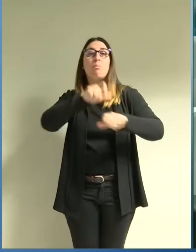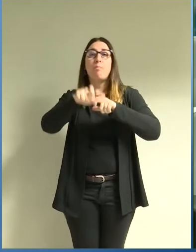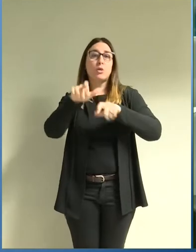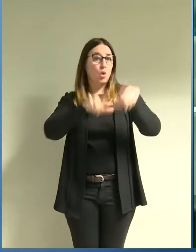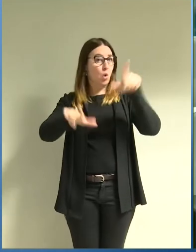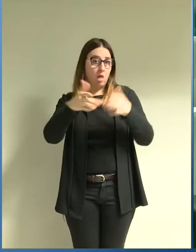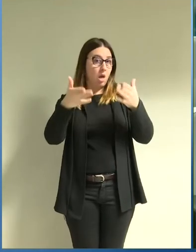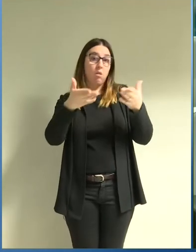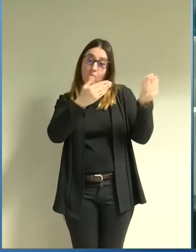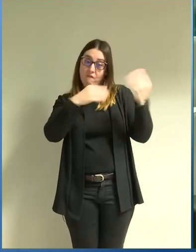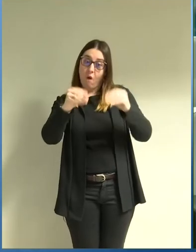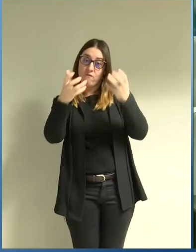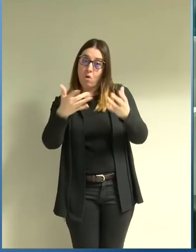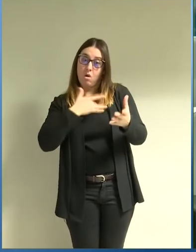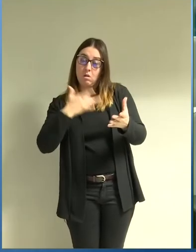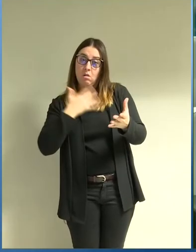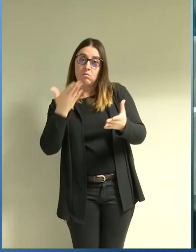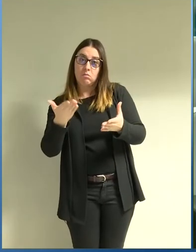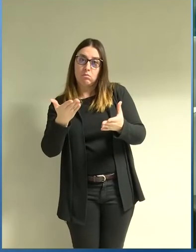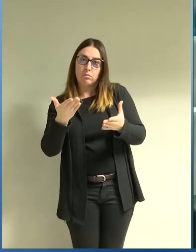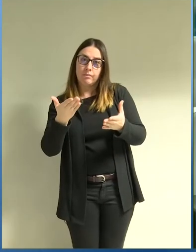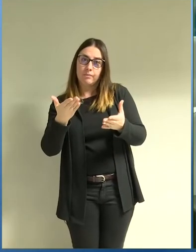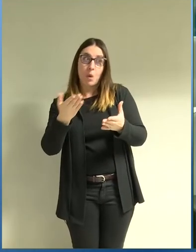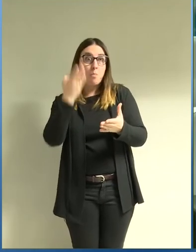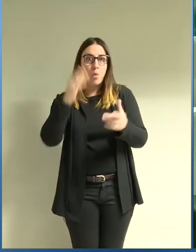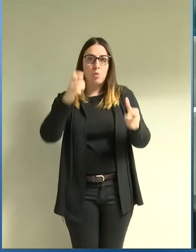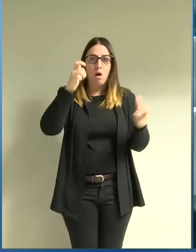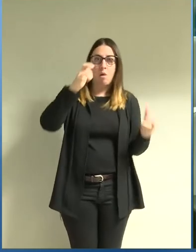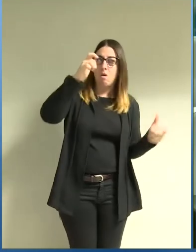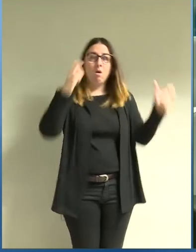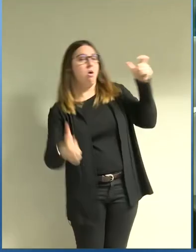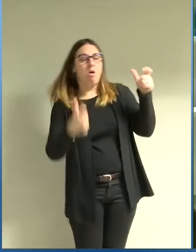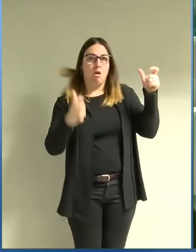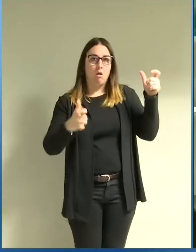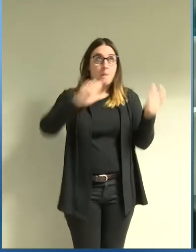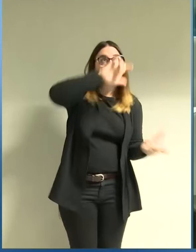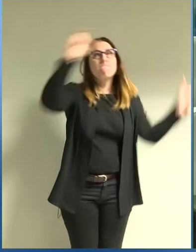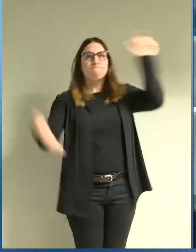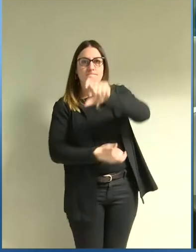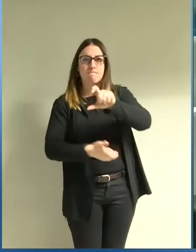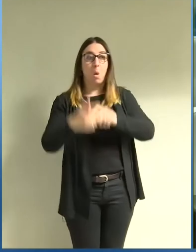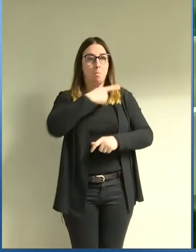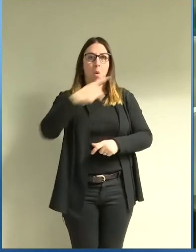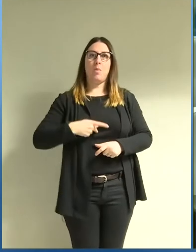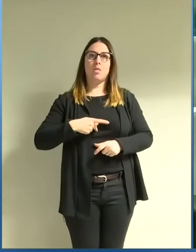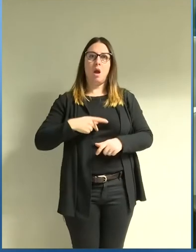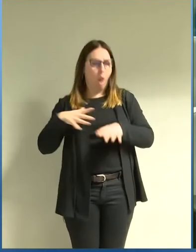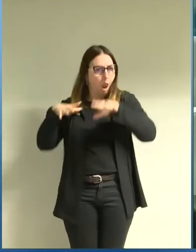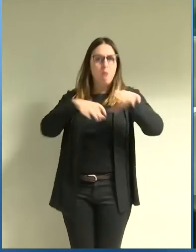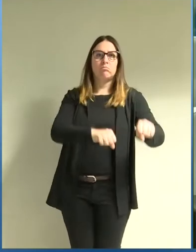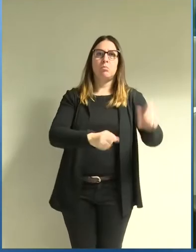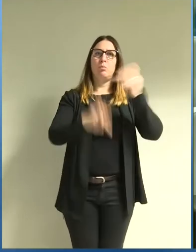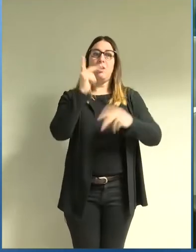locataires occupants pour les faits pour faire basculer la proportion de propriétaires les permettre aux biens de reprendre une